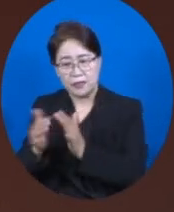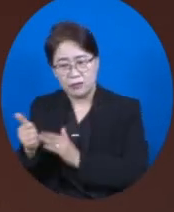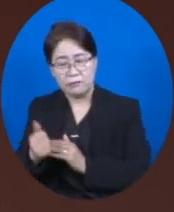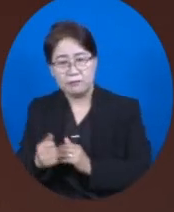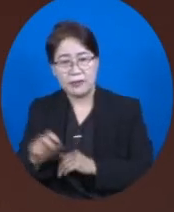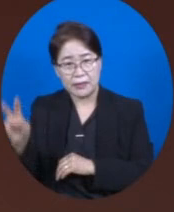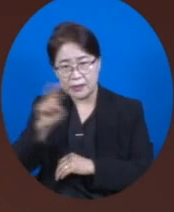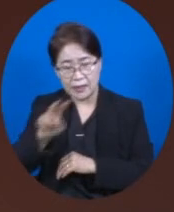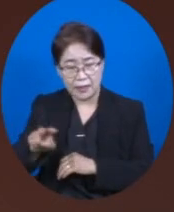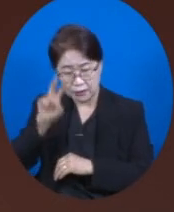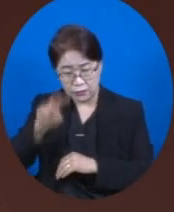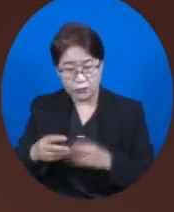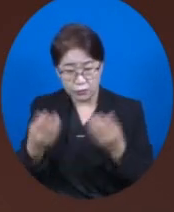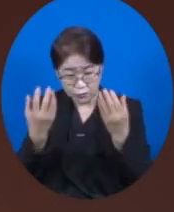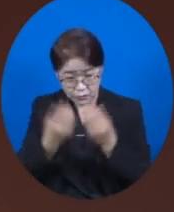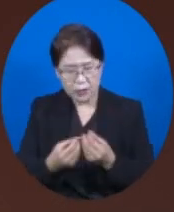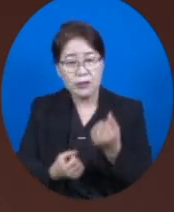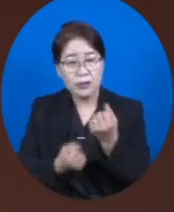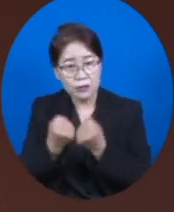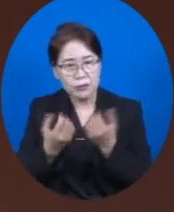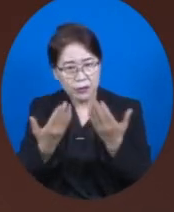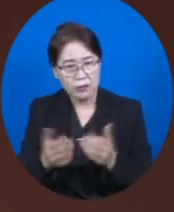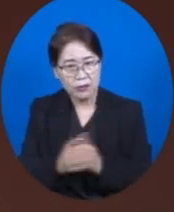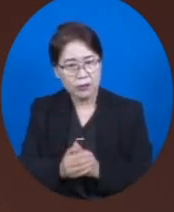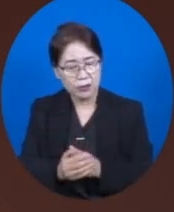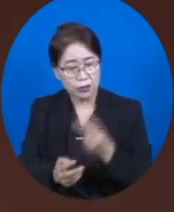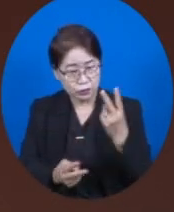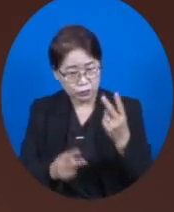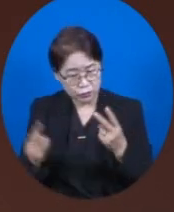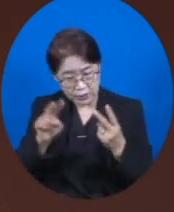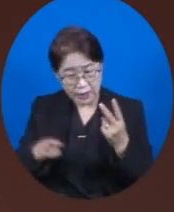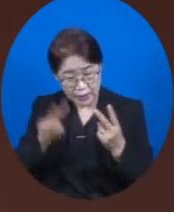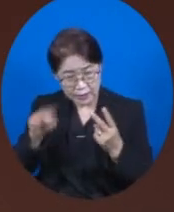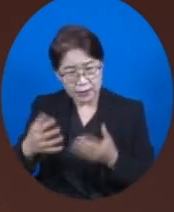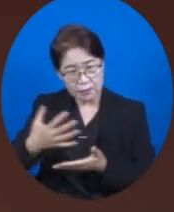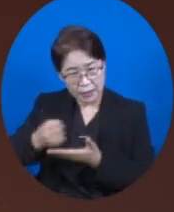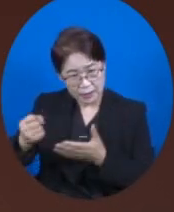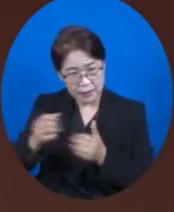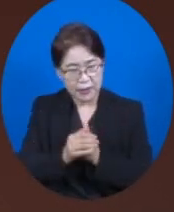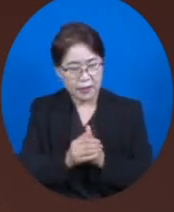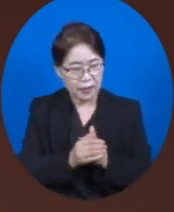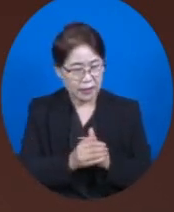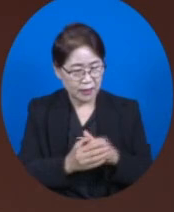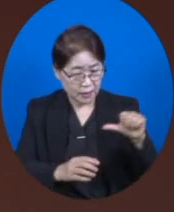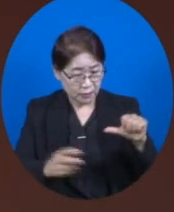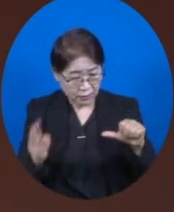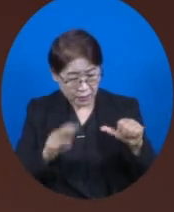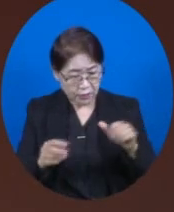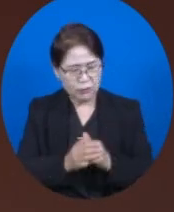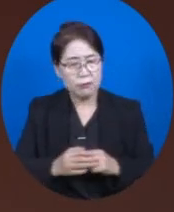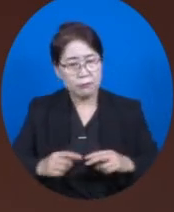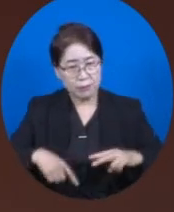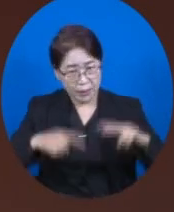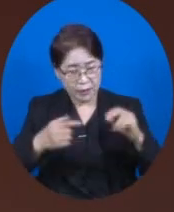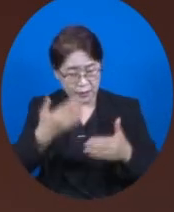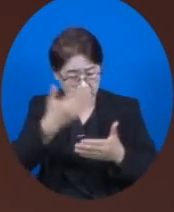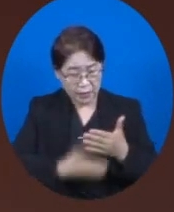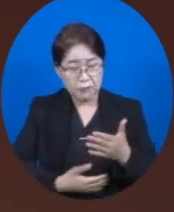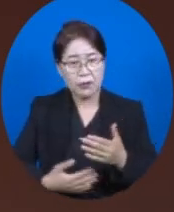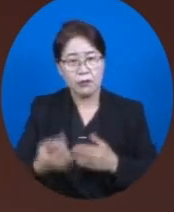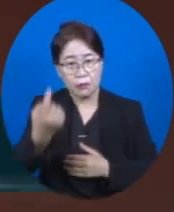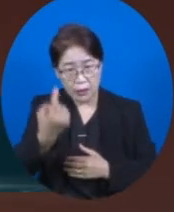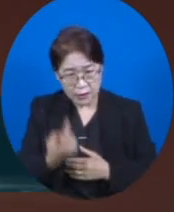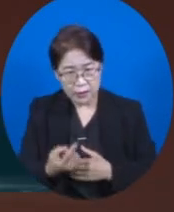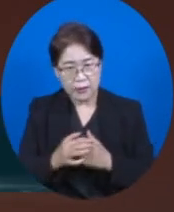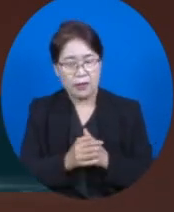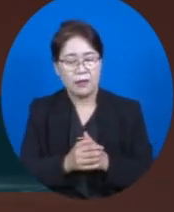달란트 비유를 말씀하시면서 두 달란트 받은 자와 다섯 달란트 받은 자가 배를 남겨 왔을 때에 이렇게 말씀하셨죠